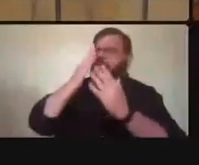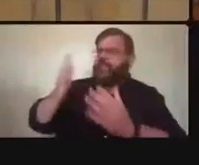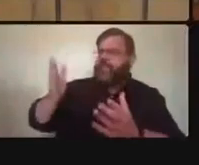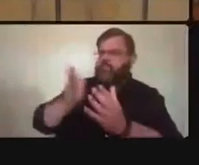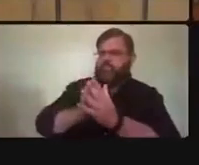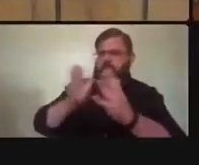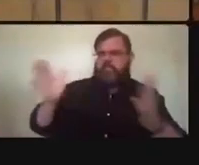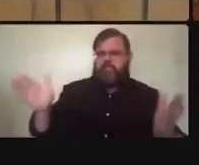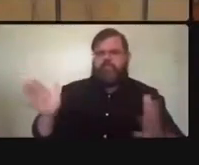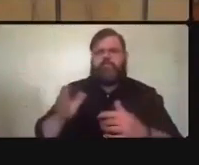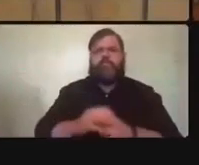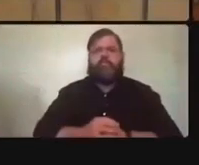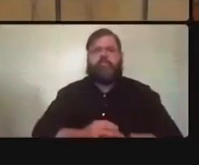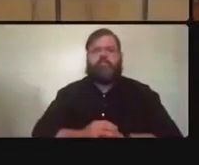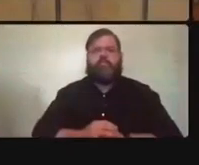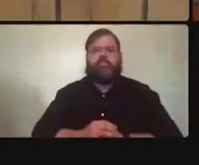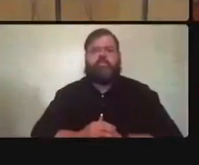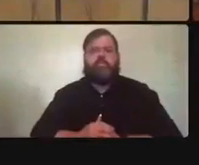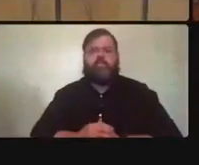Asante sana.